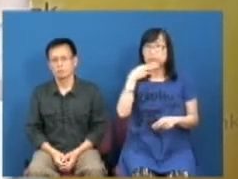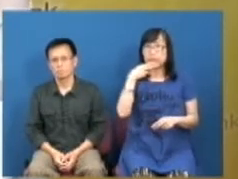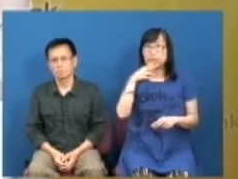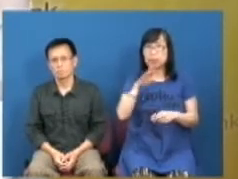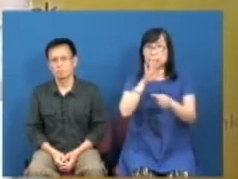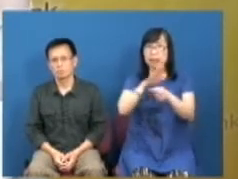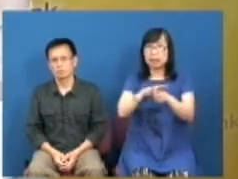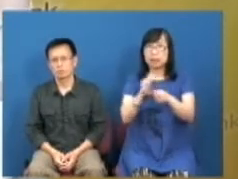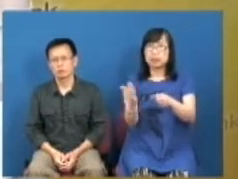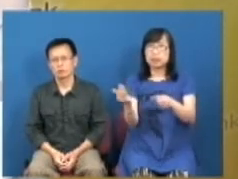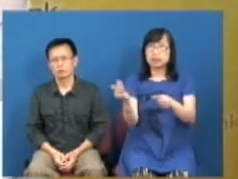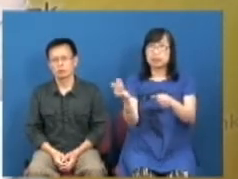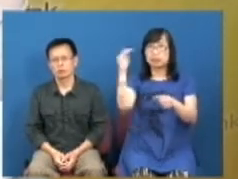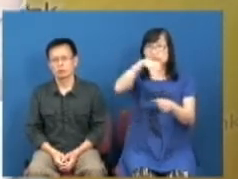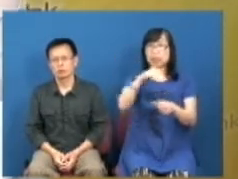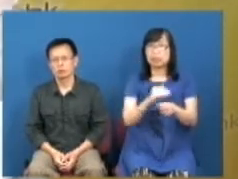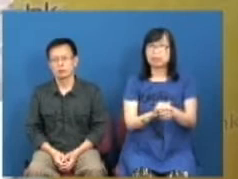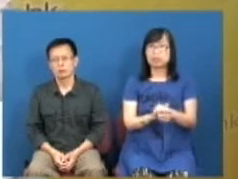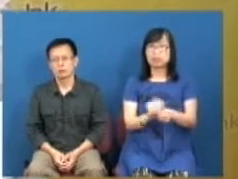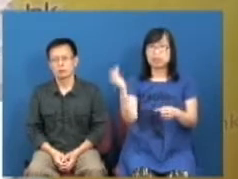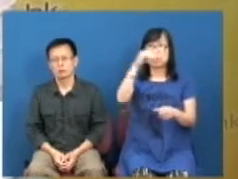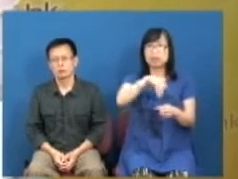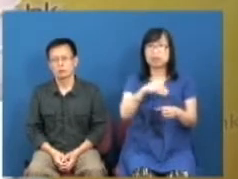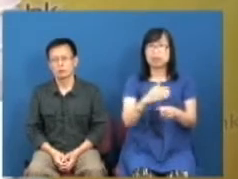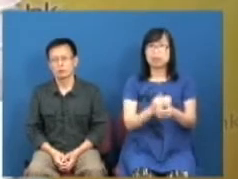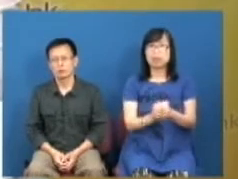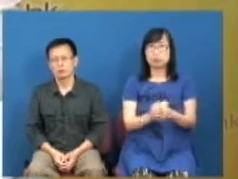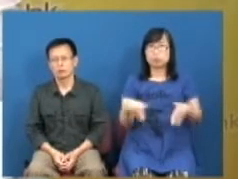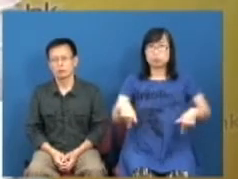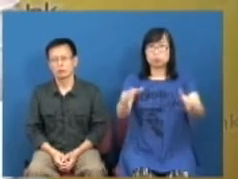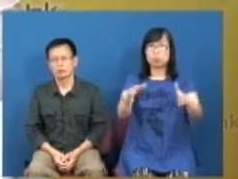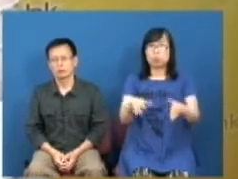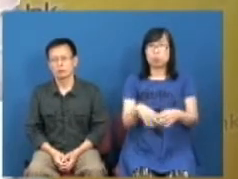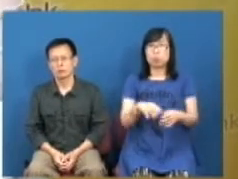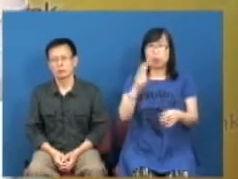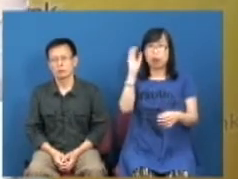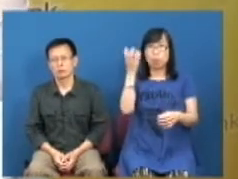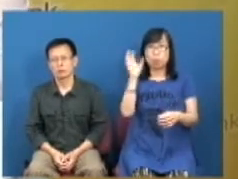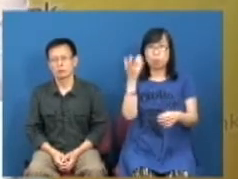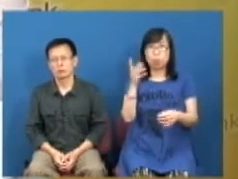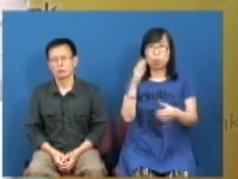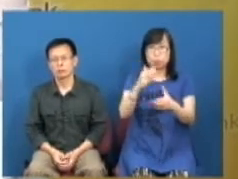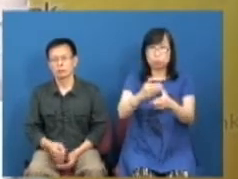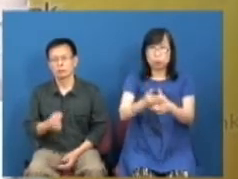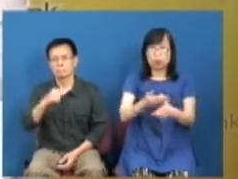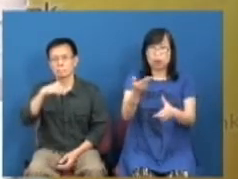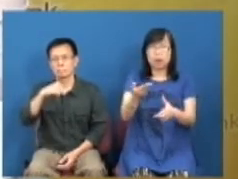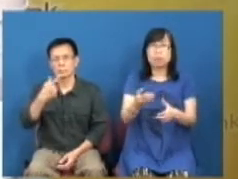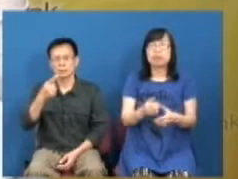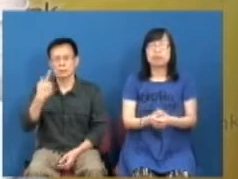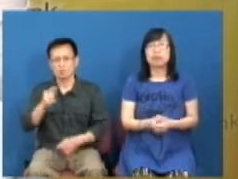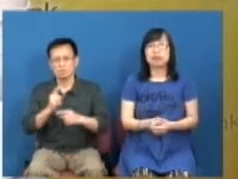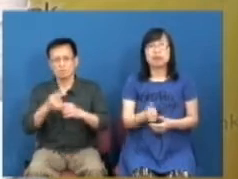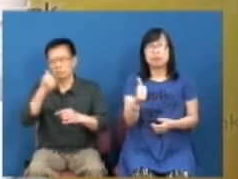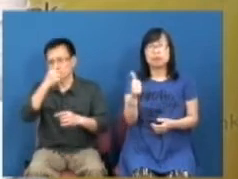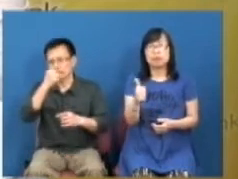前山江道係咪叫山谷道？前山谷道同埋呢個黃竹坑呢兩塊土地， 哇！ 厲害啊！呢兩塊土地， 嗰啲梗係